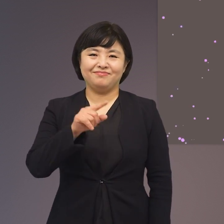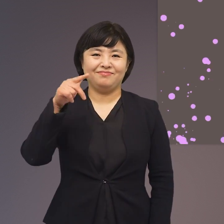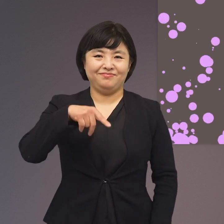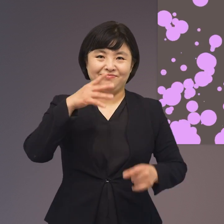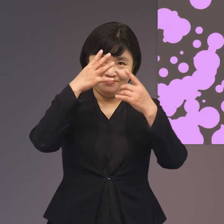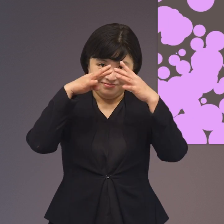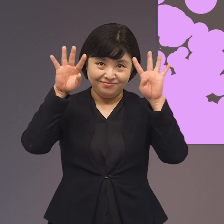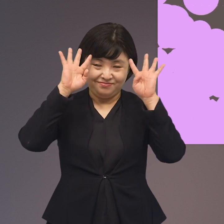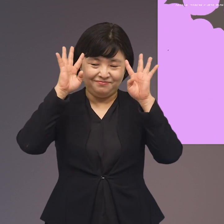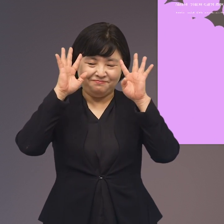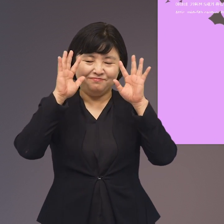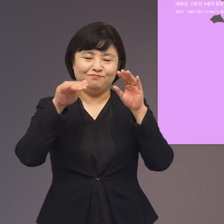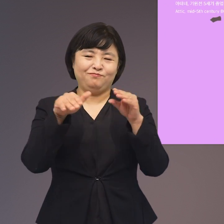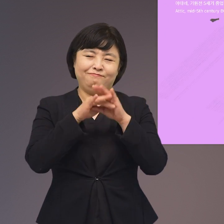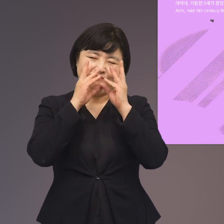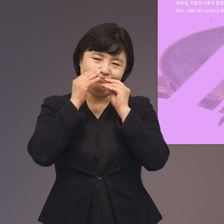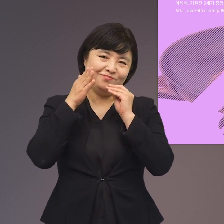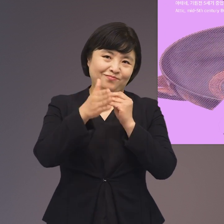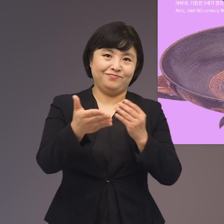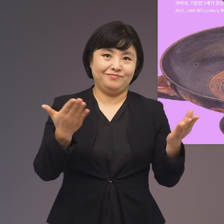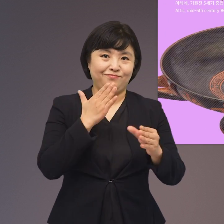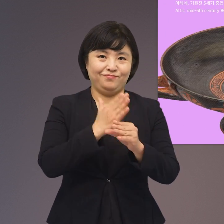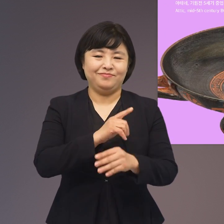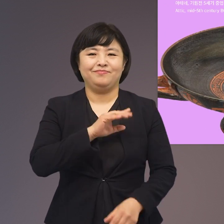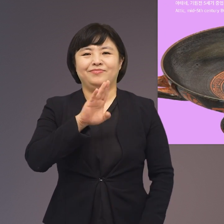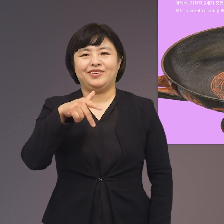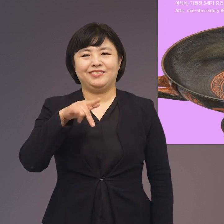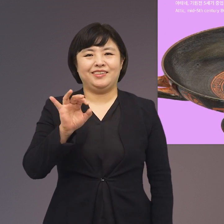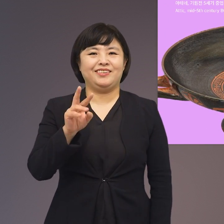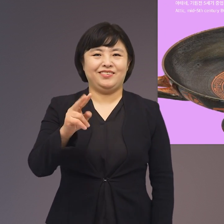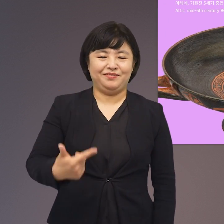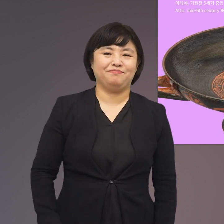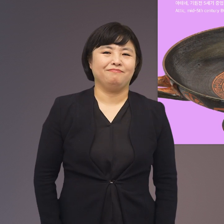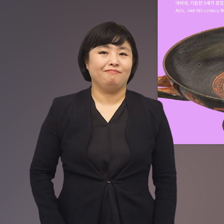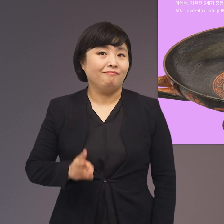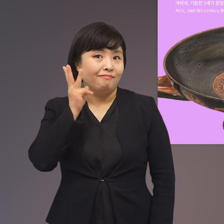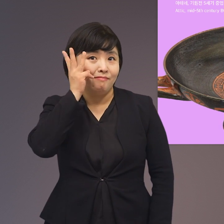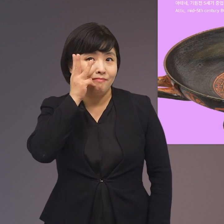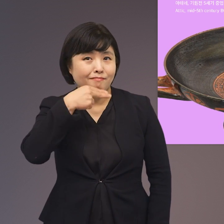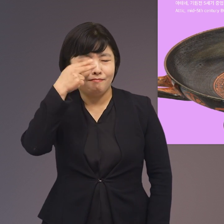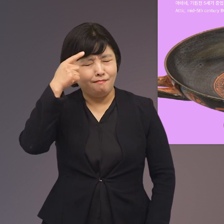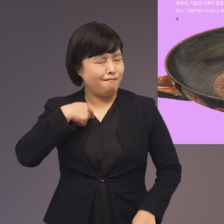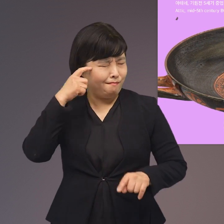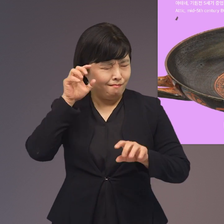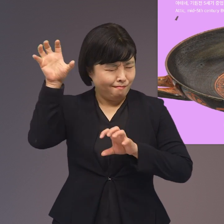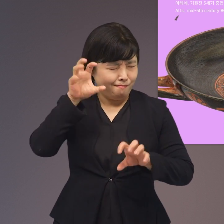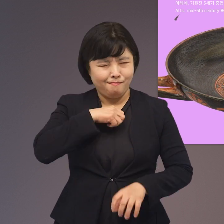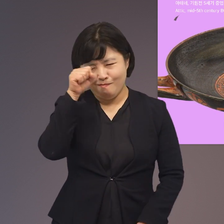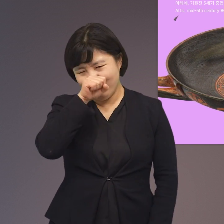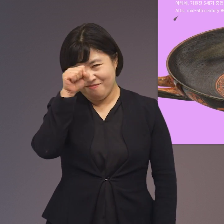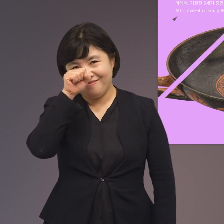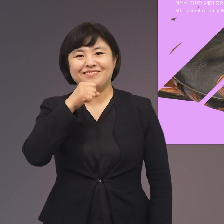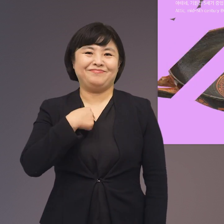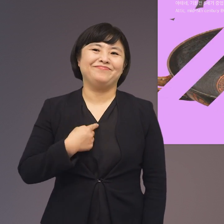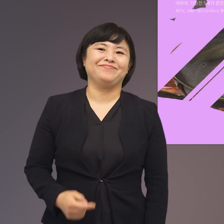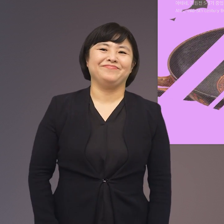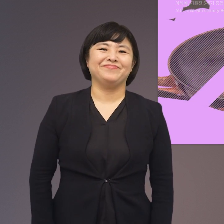저는 아주대학교 문화콘텐츠학과에 재직 중인 박재현이라고 합니다. 그리고 와인을 아주 사랑하는 사람이기도 하죠.